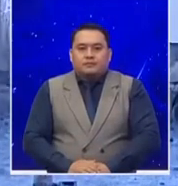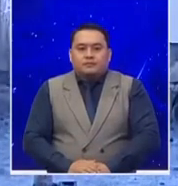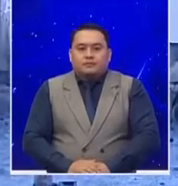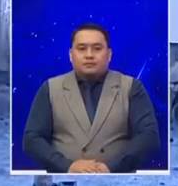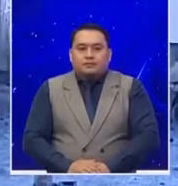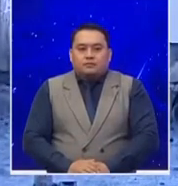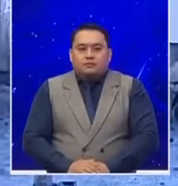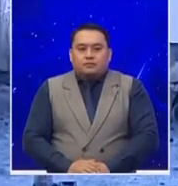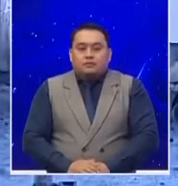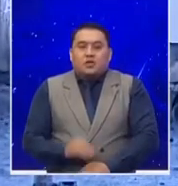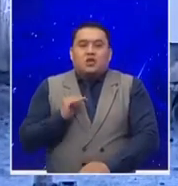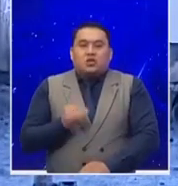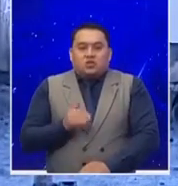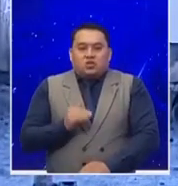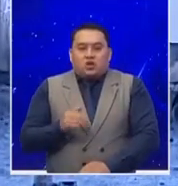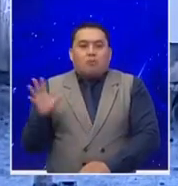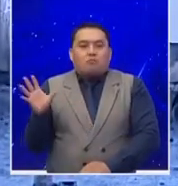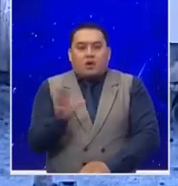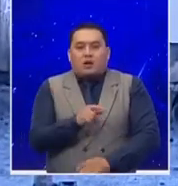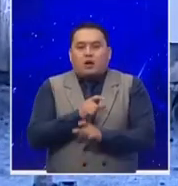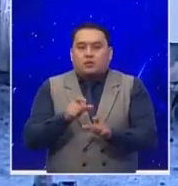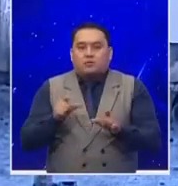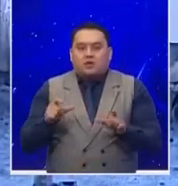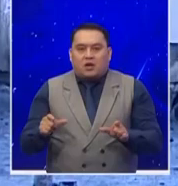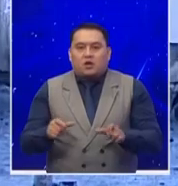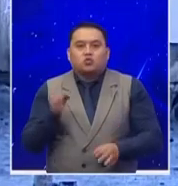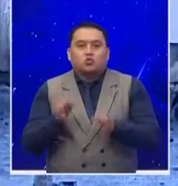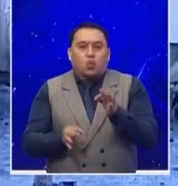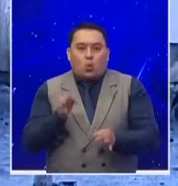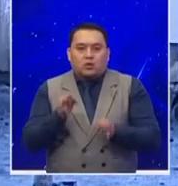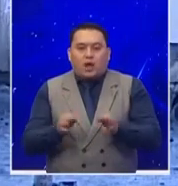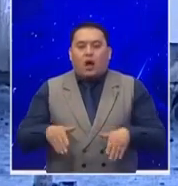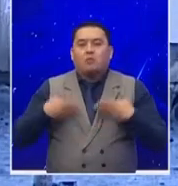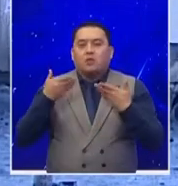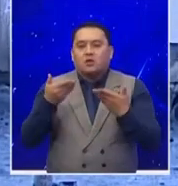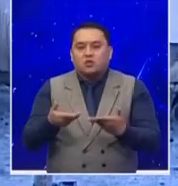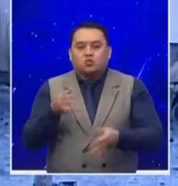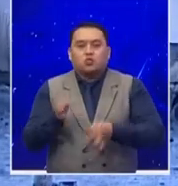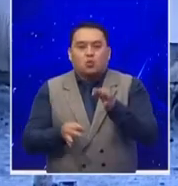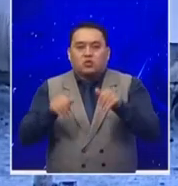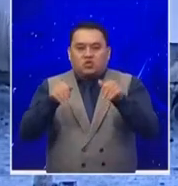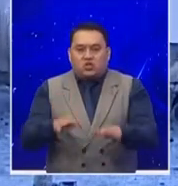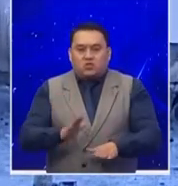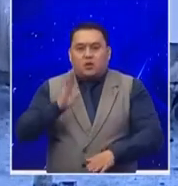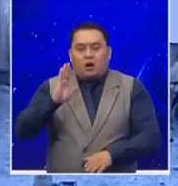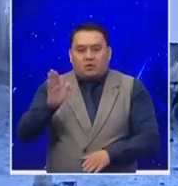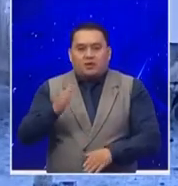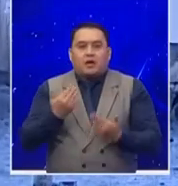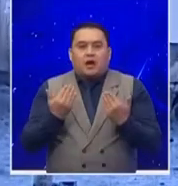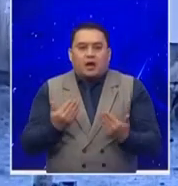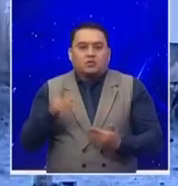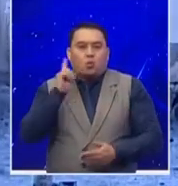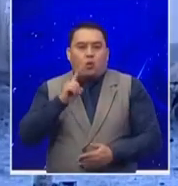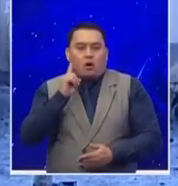Меншік нысаны бойынша барлық кісілер сотқа хабарласып, сот бойынша шешім қабылдайды. Қазіргі уақытта өрт